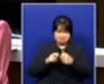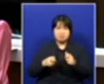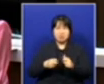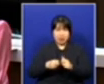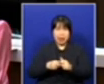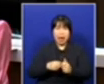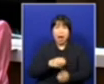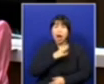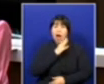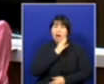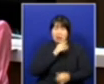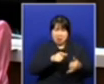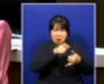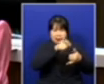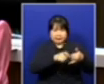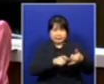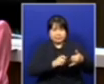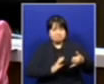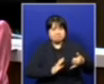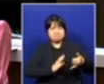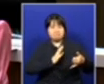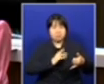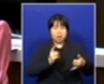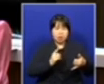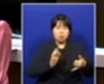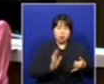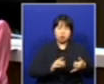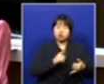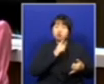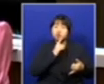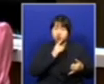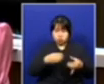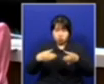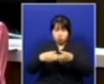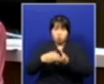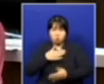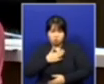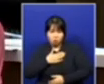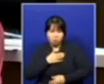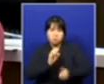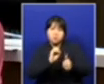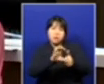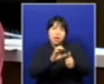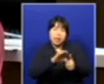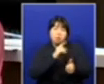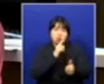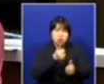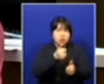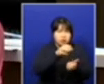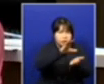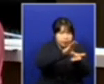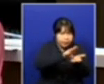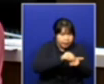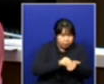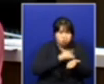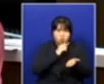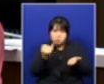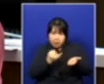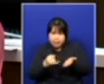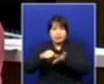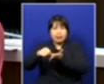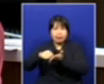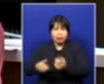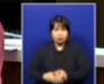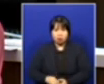าท่านลดตัวตนท่านลองฟังฝ่ายค้านอย่างพวกผมแนะนำอันไหนดีท่านเอาไปแก้ไขอันไหนไม่ดีท่านพัฒนาปรับปรุงไม่ใช่โ